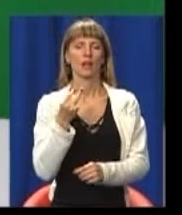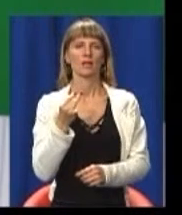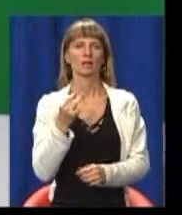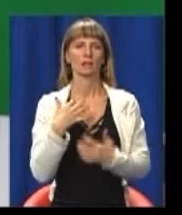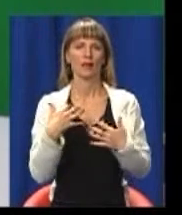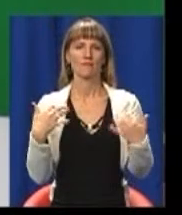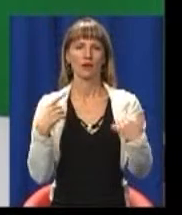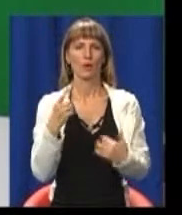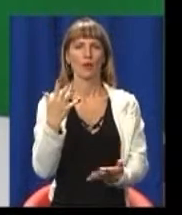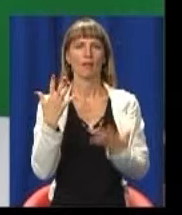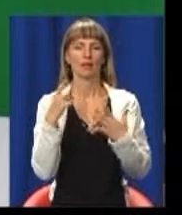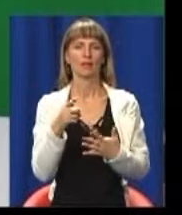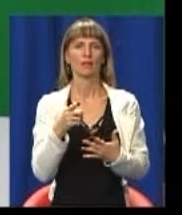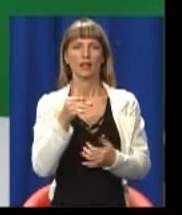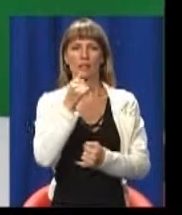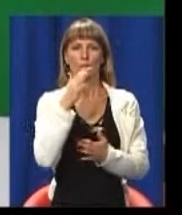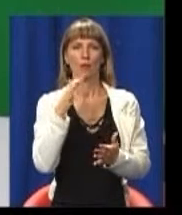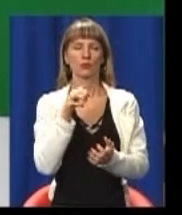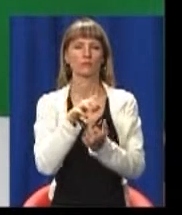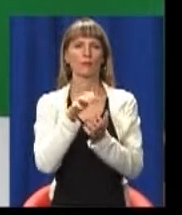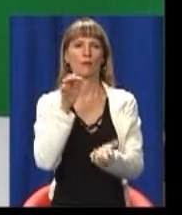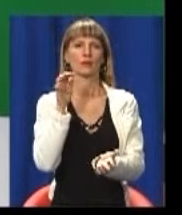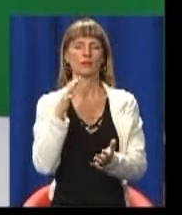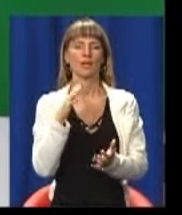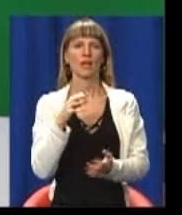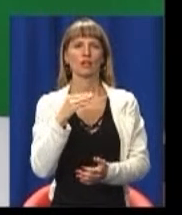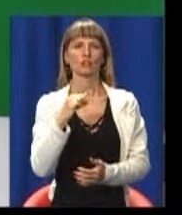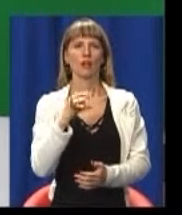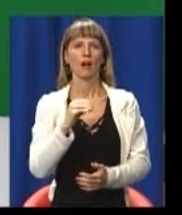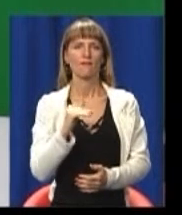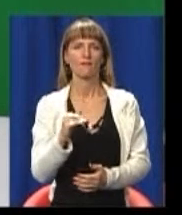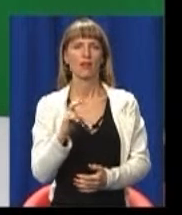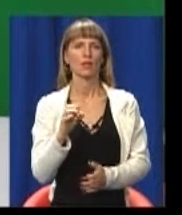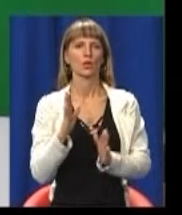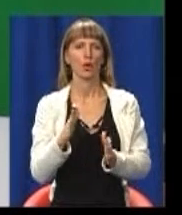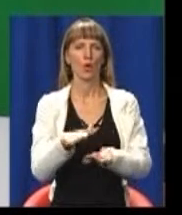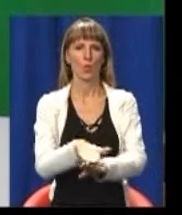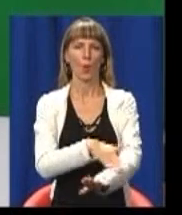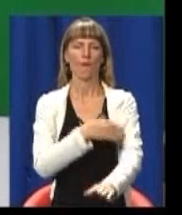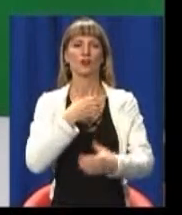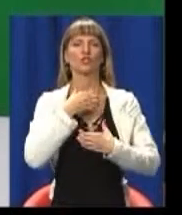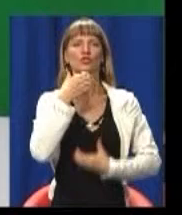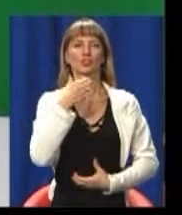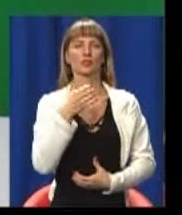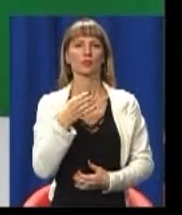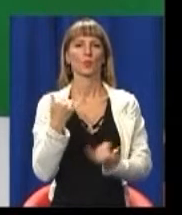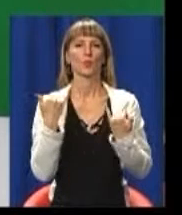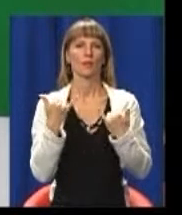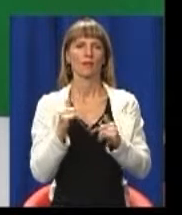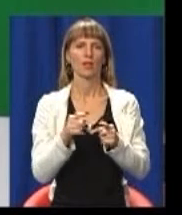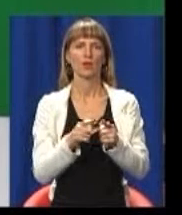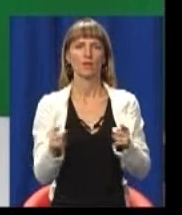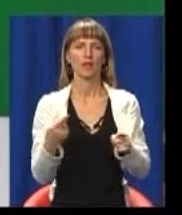тваринка. Уявляєте, вони не можуть позіхати. А ще у джиреф не тільки довга шия. Незвичайною довжиною цих